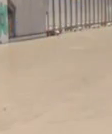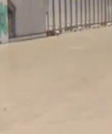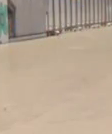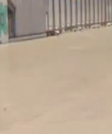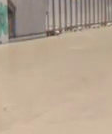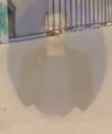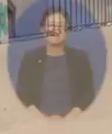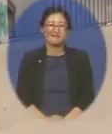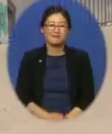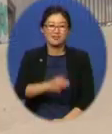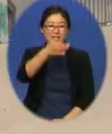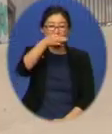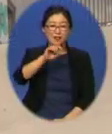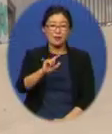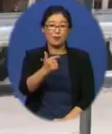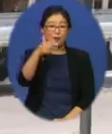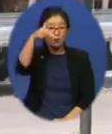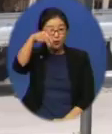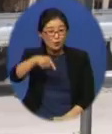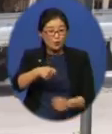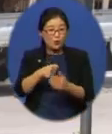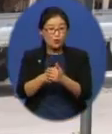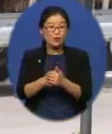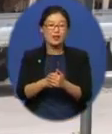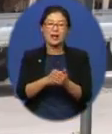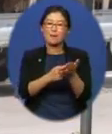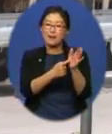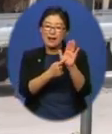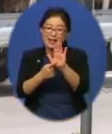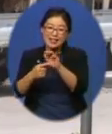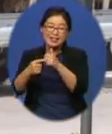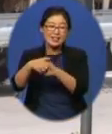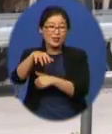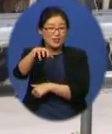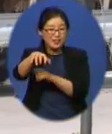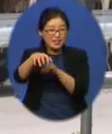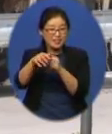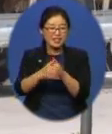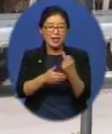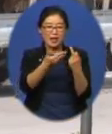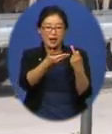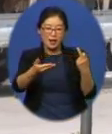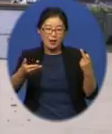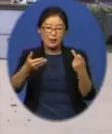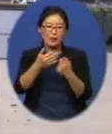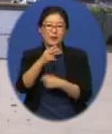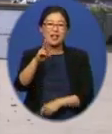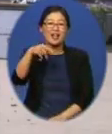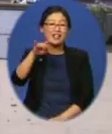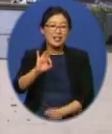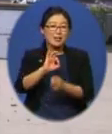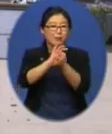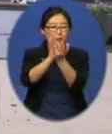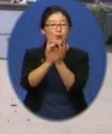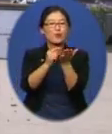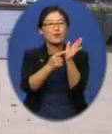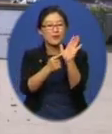원주 치양예술관 특별전시실에서 강원도 야생화 전시회를 갖는다고 하는데요.